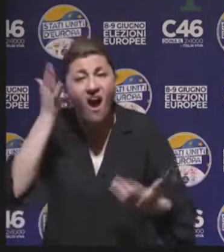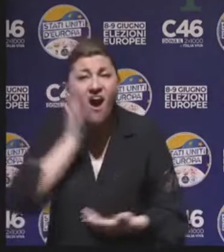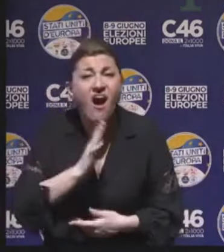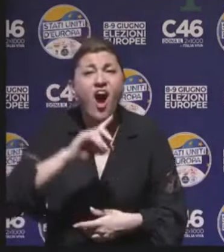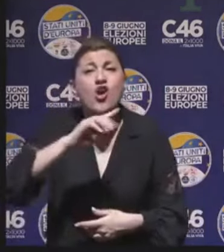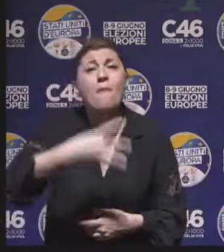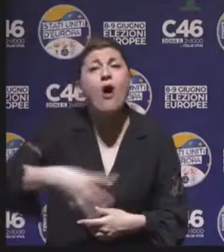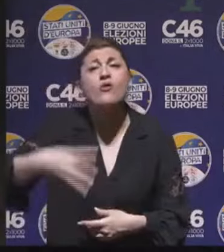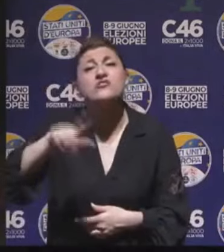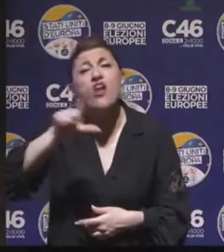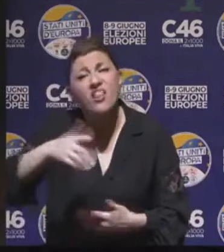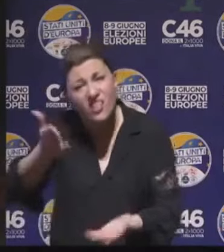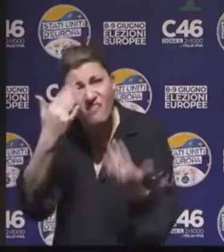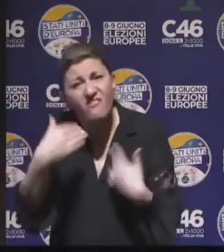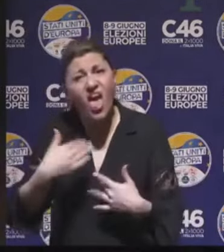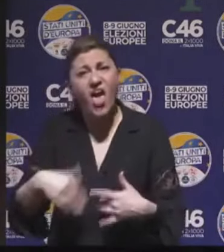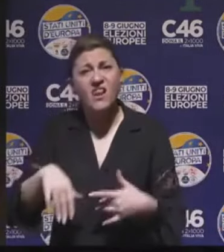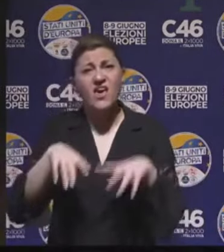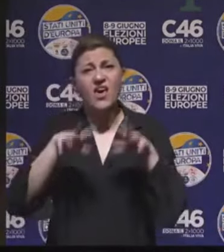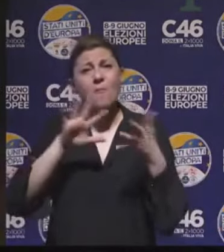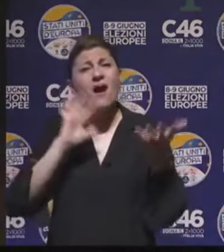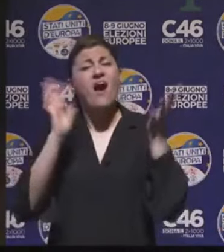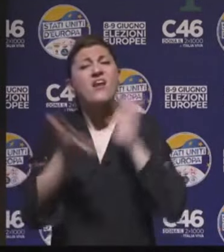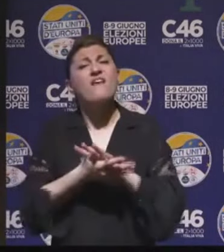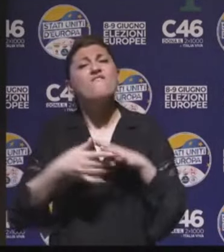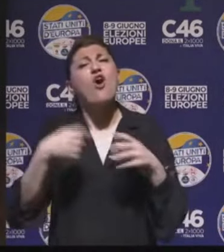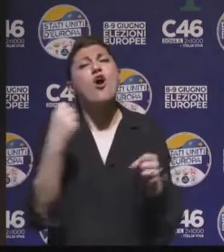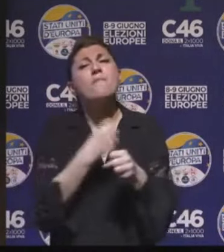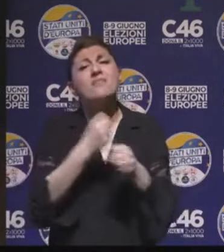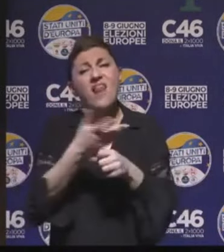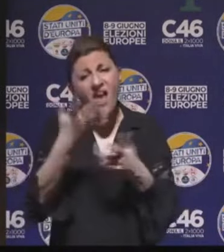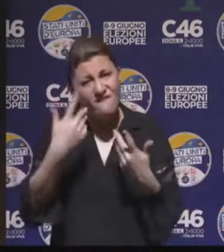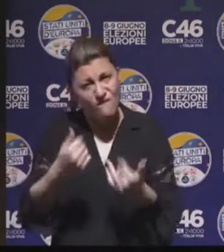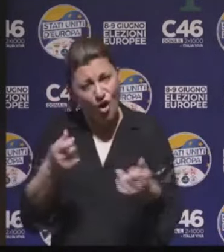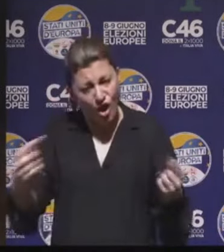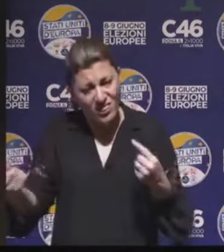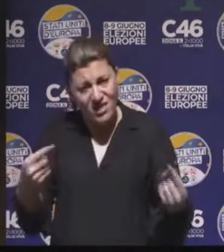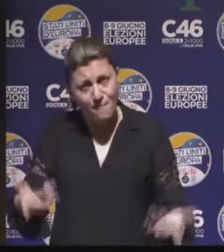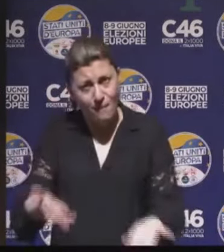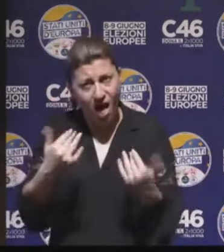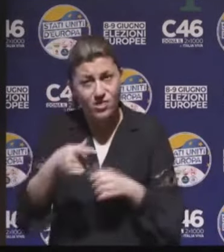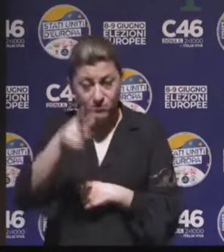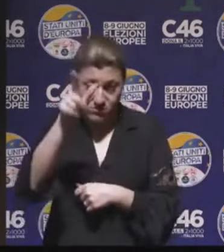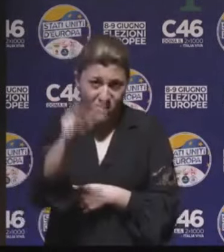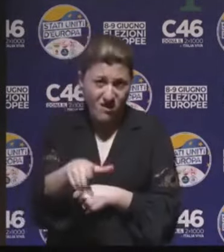un dibattito sul Jobs Act però Leggilo prima che siccome un ragazzo intelligente se lo legge ci sta anche che lo capisca